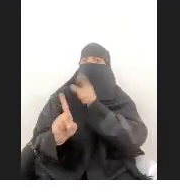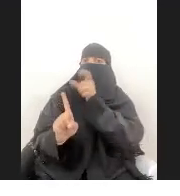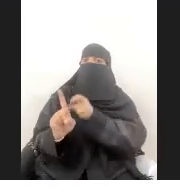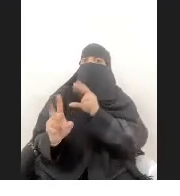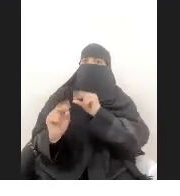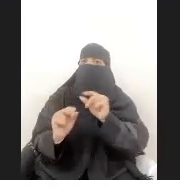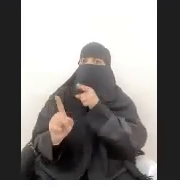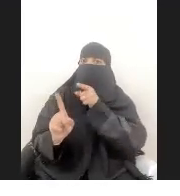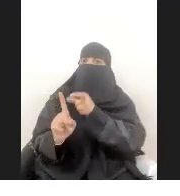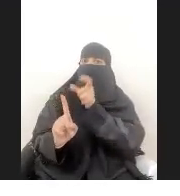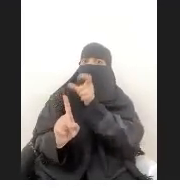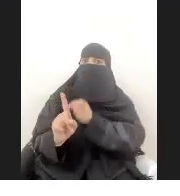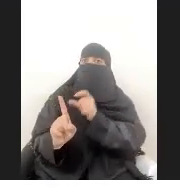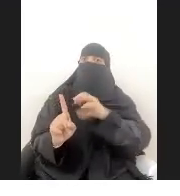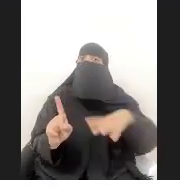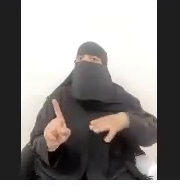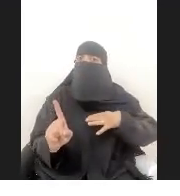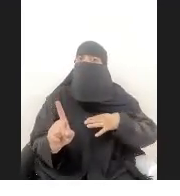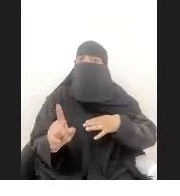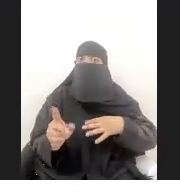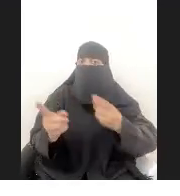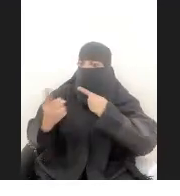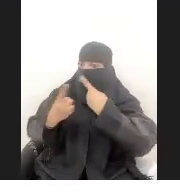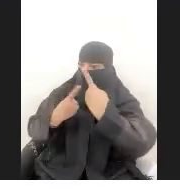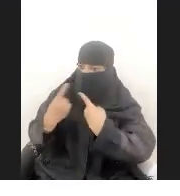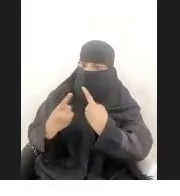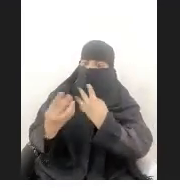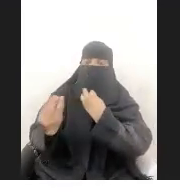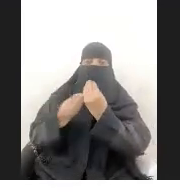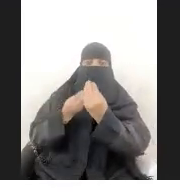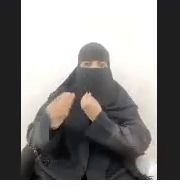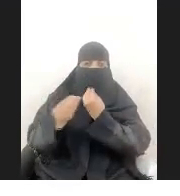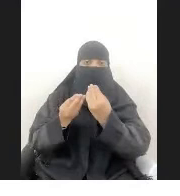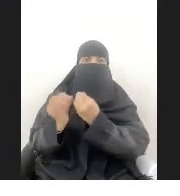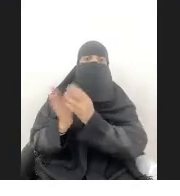وكذلك يناقشون، يعني يكون في تفاعل فيما بينهم.